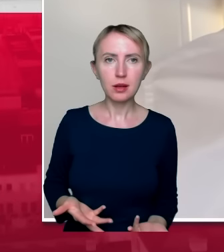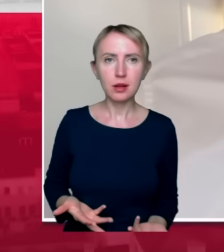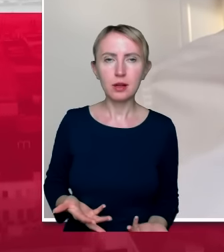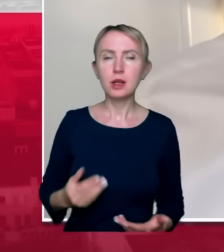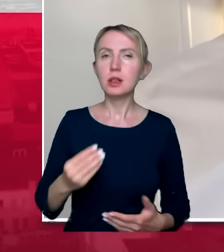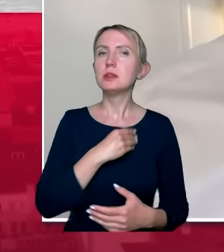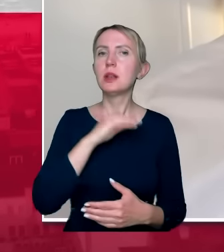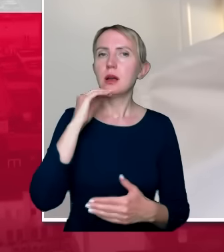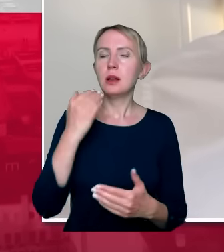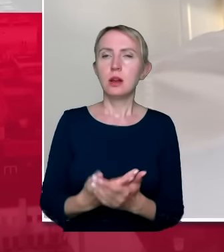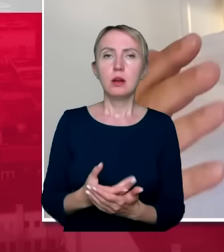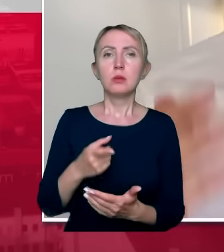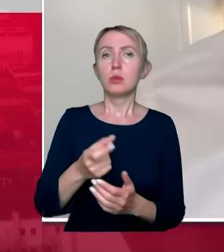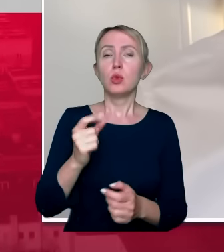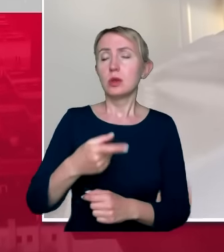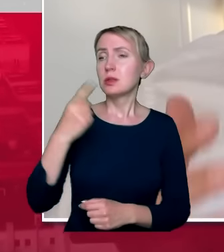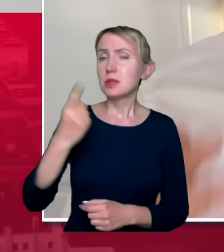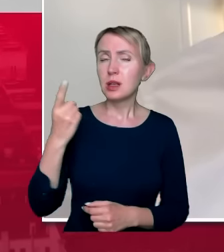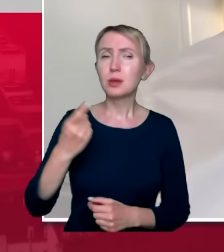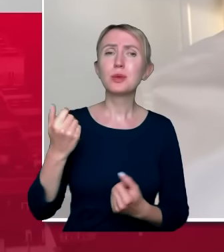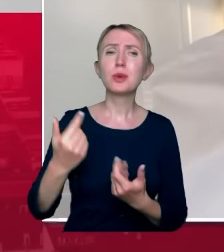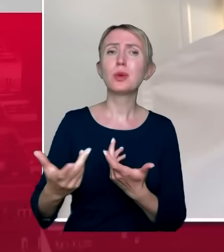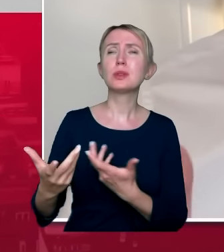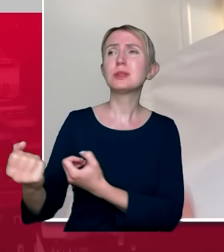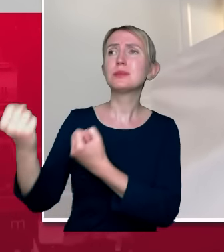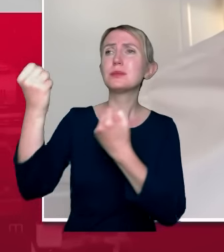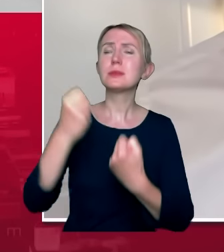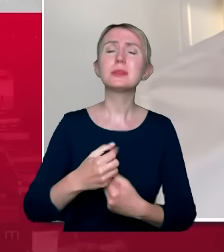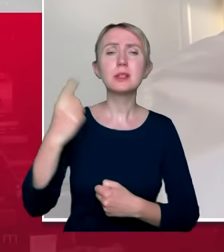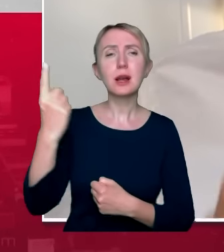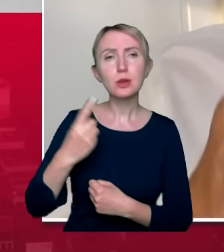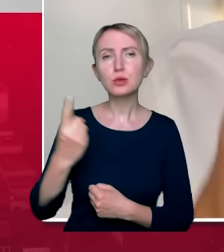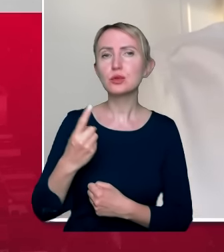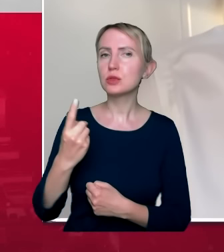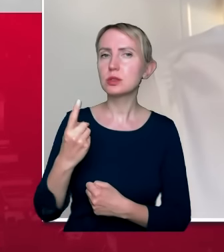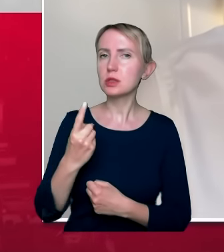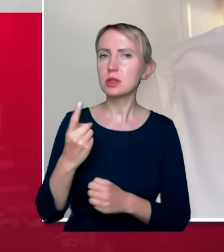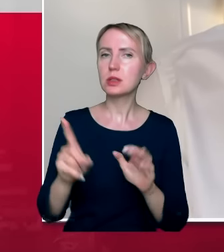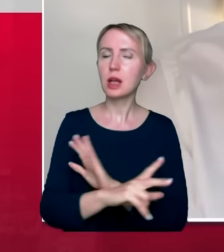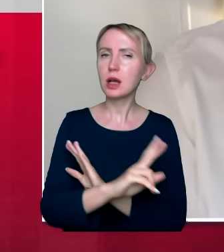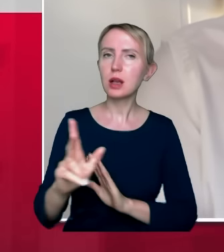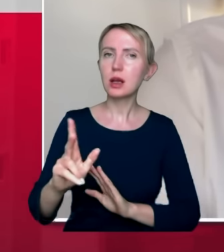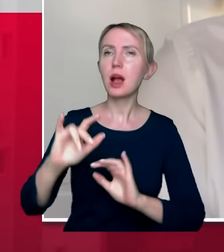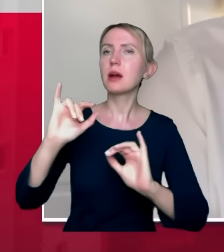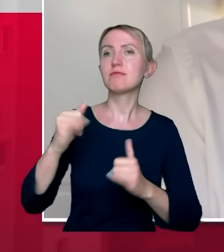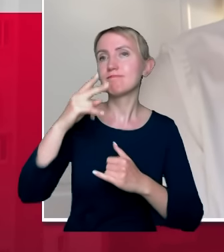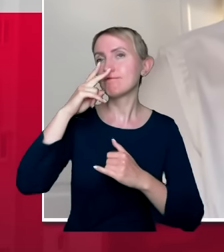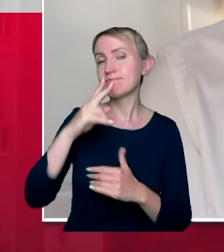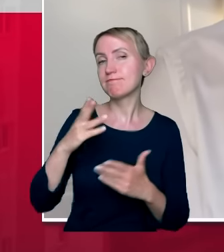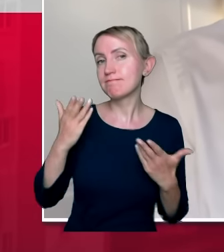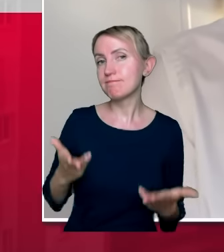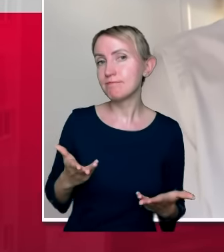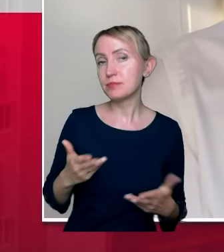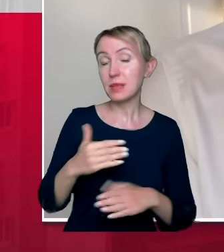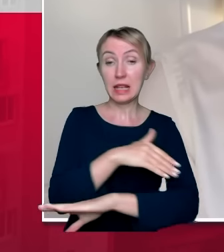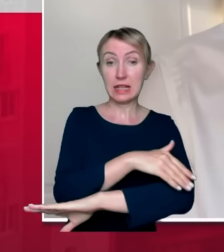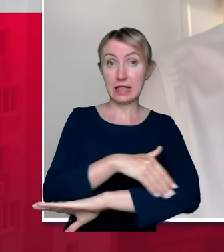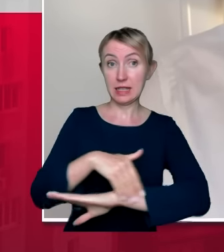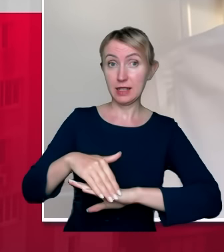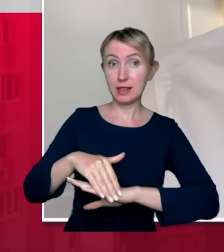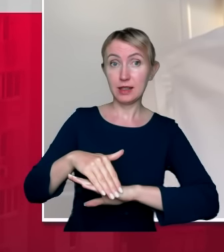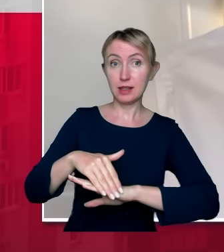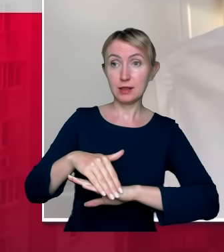powiem, jest zagrożenie. To jest sprowadzanie zagrożenia, proszę Państwa, na wszystkich. Jakby nie patrzeć, jeżeli granice się